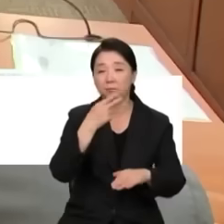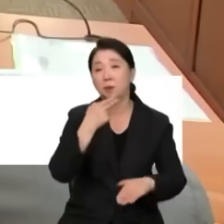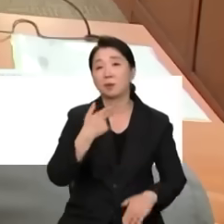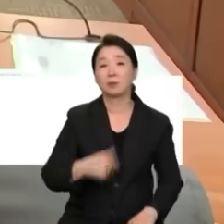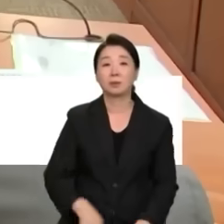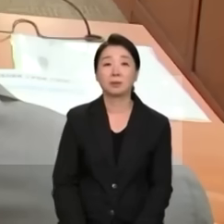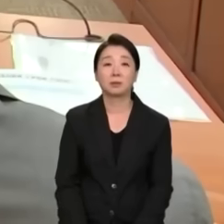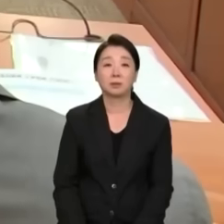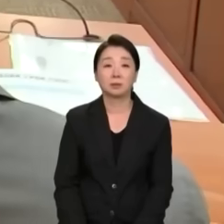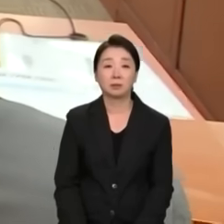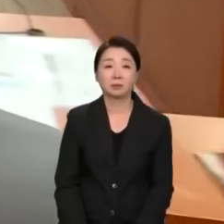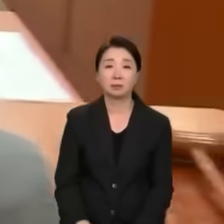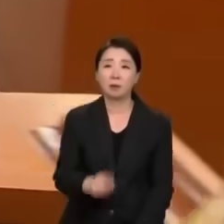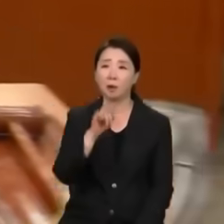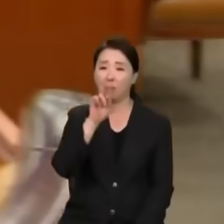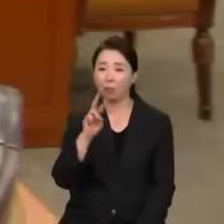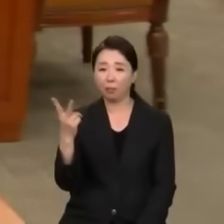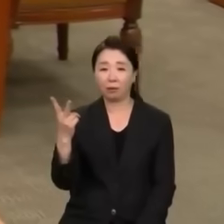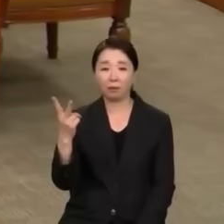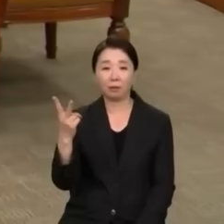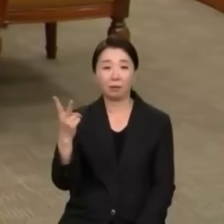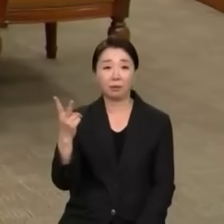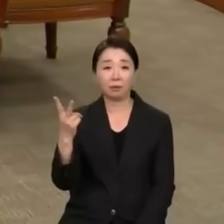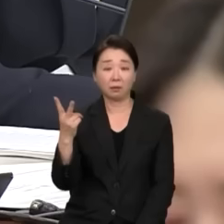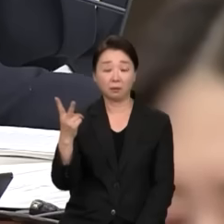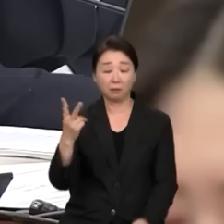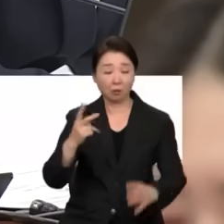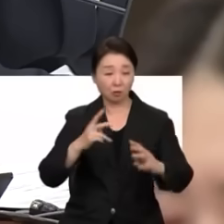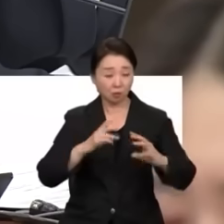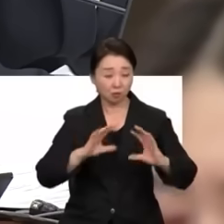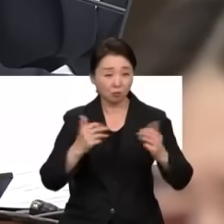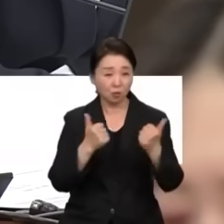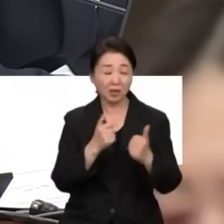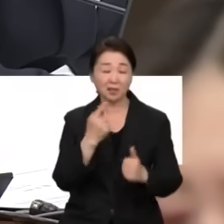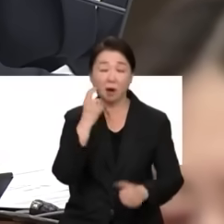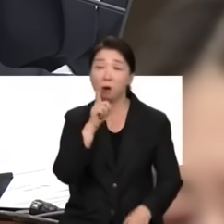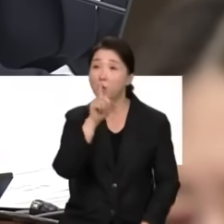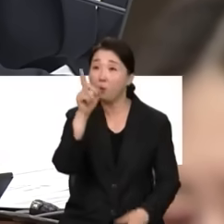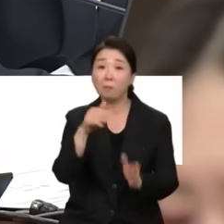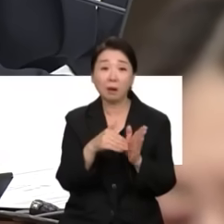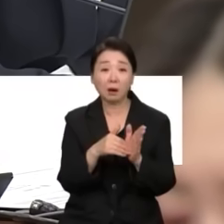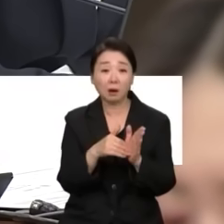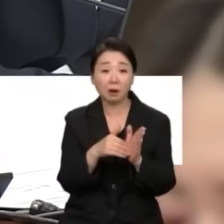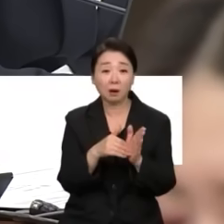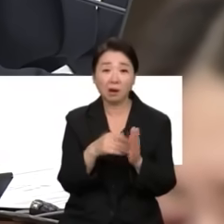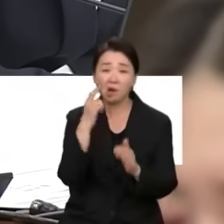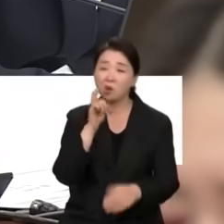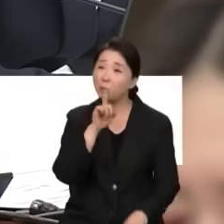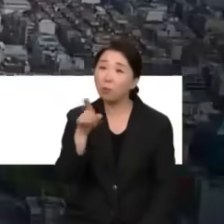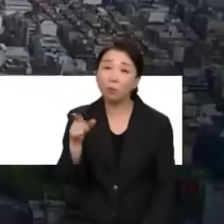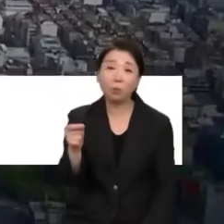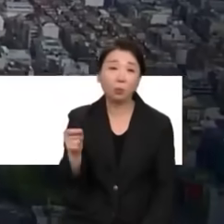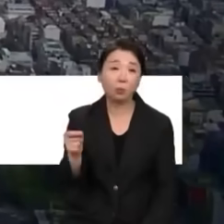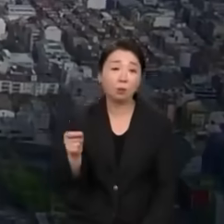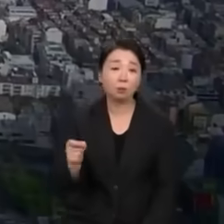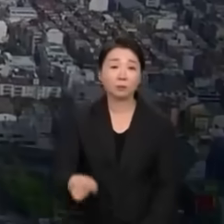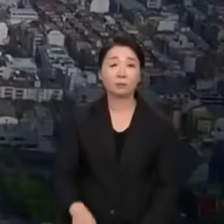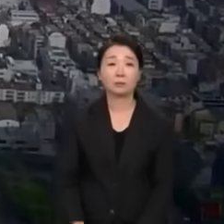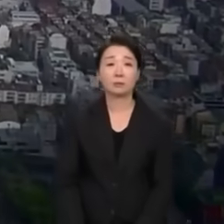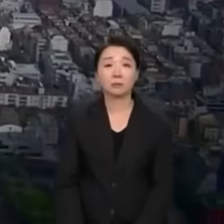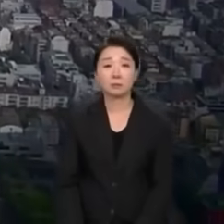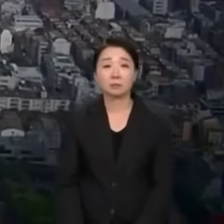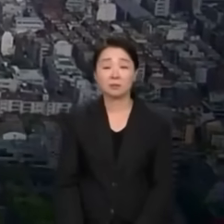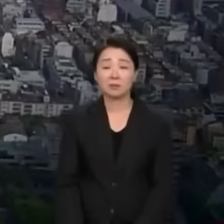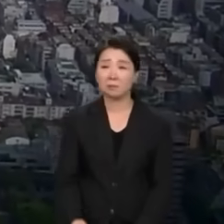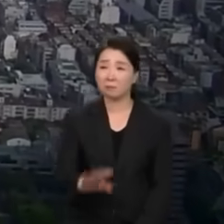않습니다. 말이 바뀐 겁니다. 국회에서 지금 허위 보고한 거거든요. 거짓 보고한 겁니다. 이런